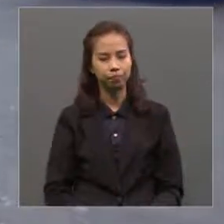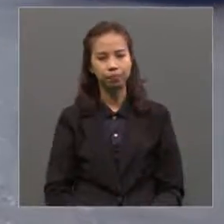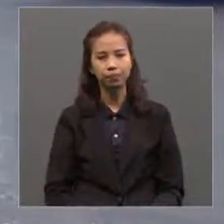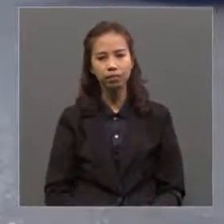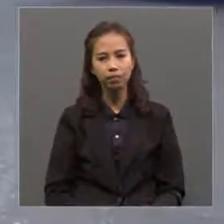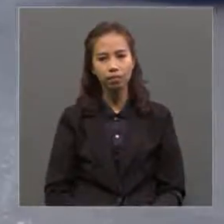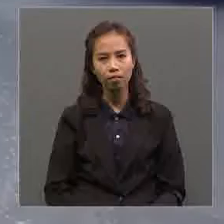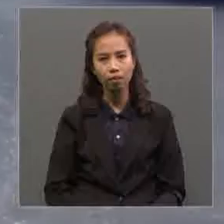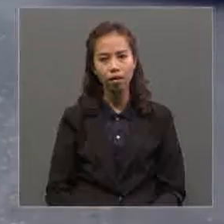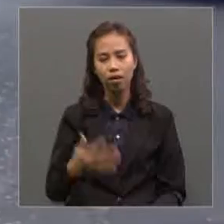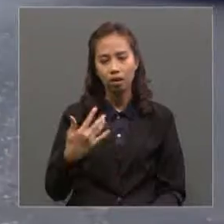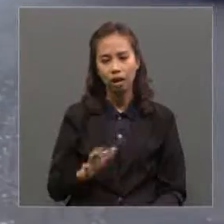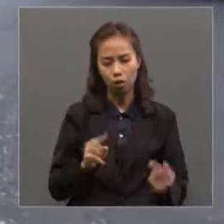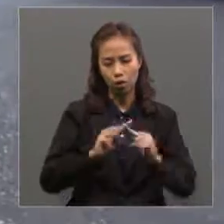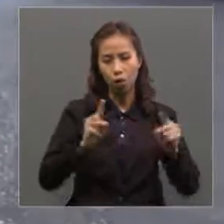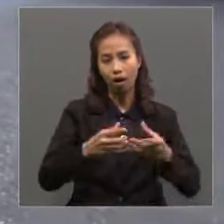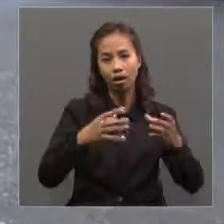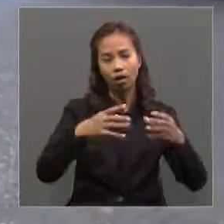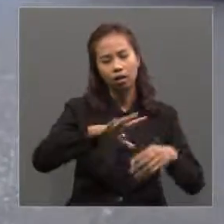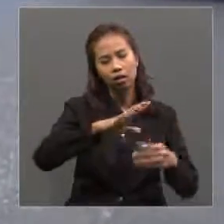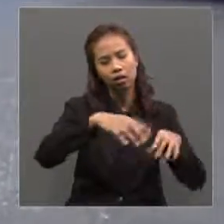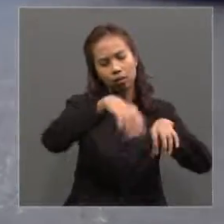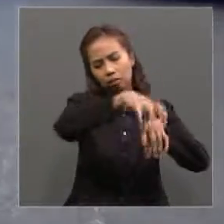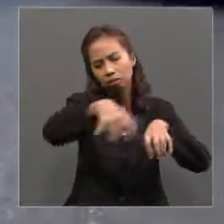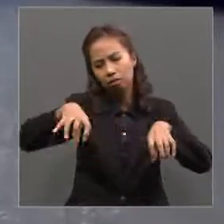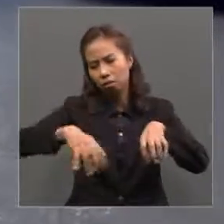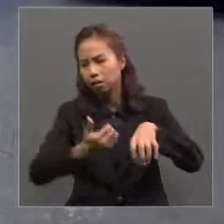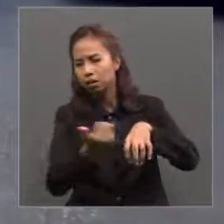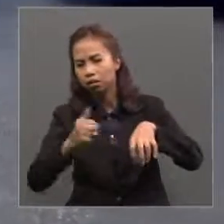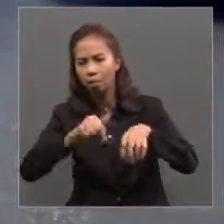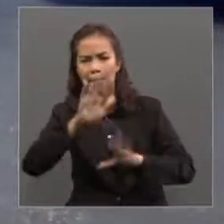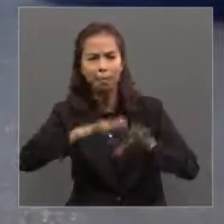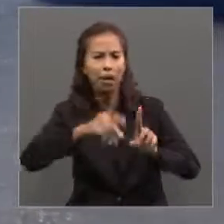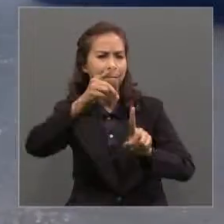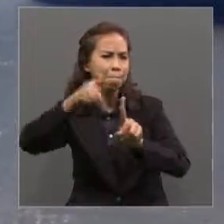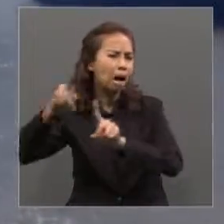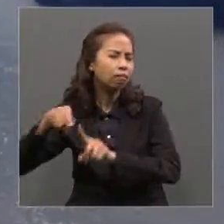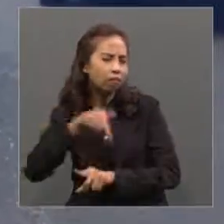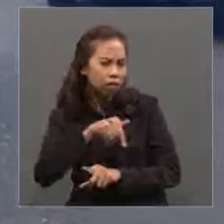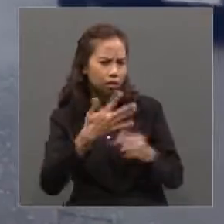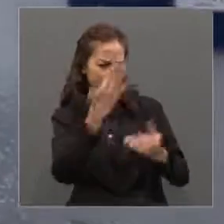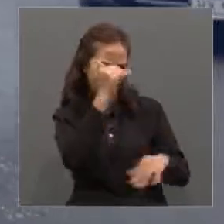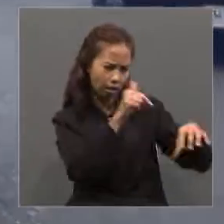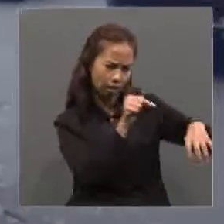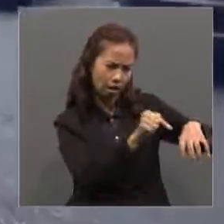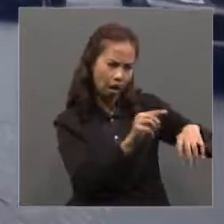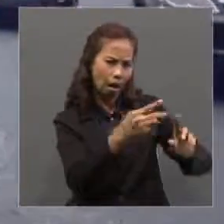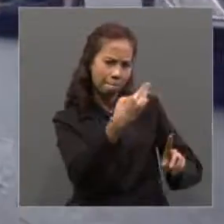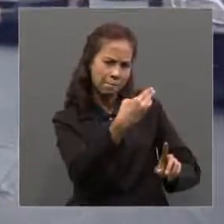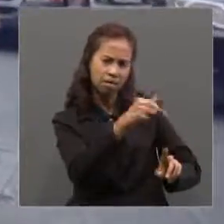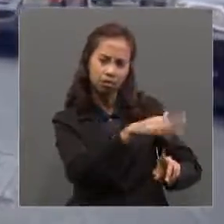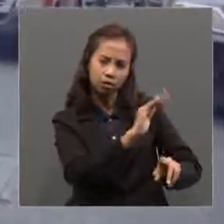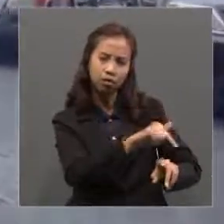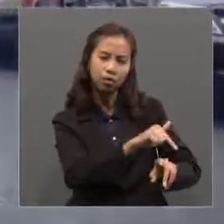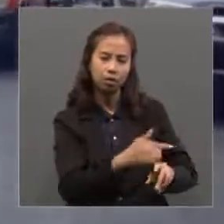ะคะขณะที่เขตเลือกตั้งอื่นๆเขามีเพียงหลักพันคนเท่านั้นจึงเกรงว่าอาจจะไปเชื่อมโยงกับการเก็บบัตรประชาชนของชาวบ้